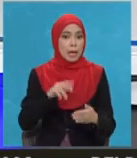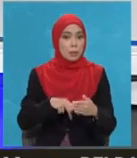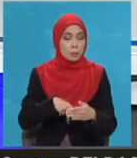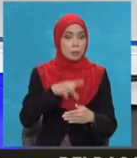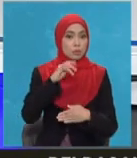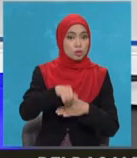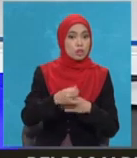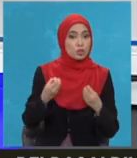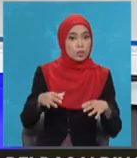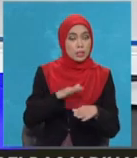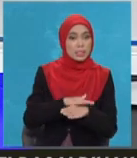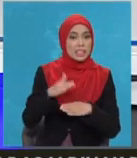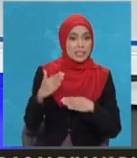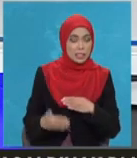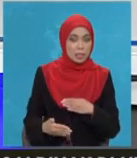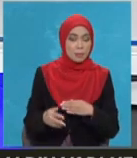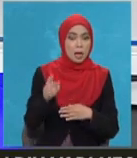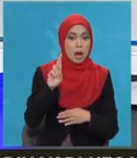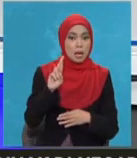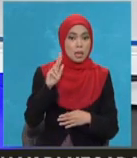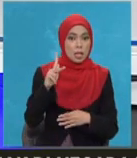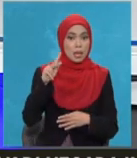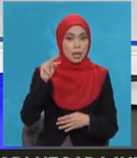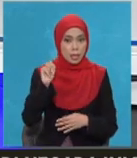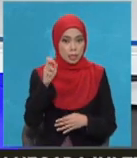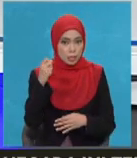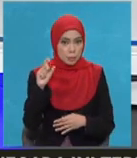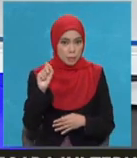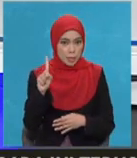fisikal di bawah Project rgn ke-11